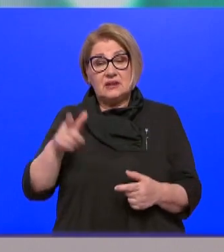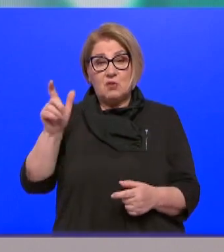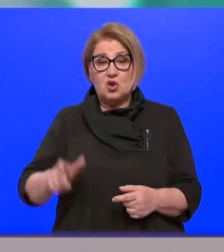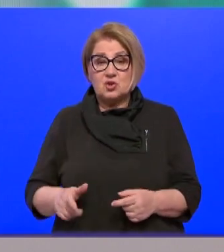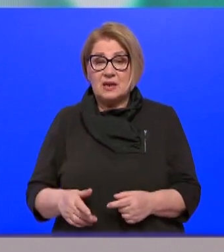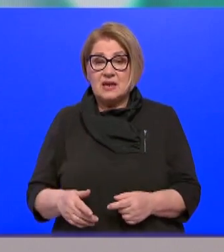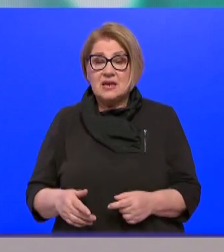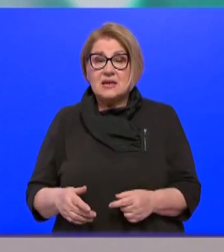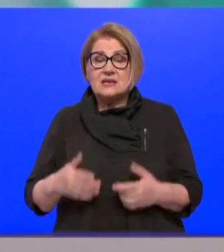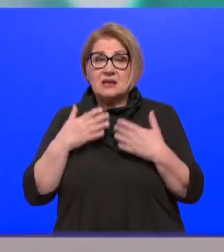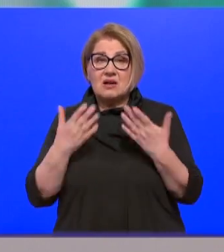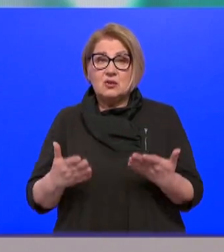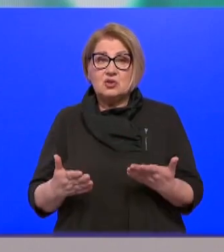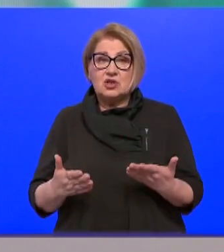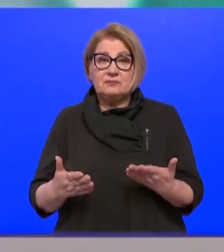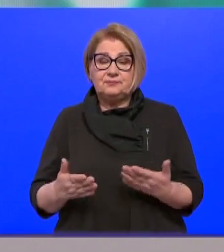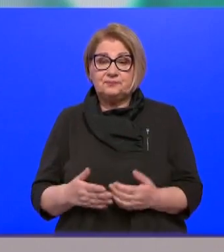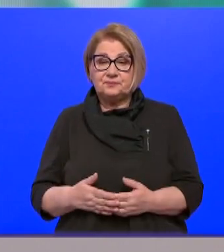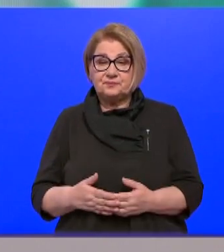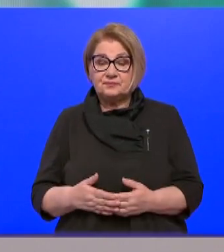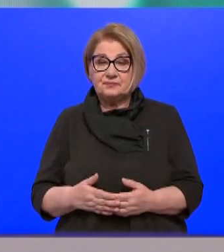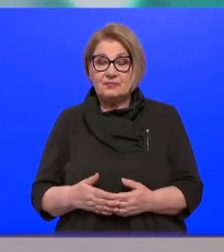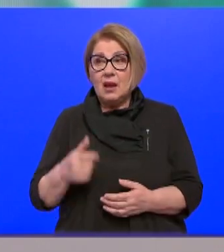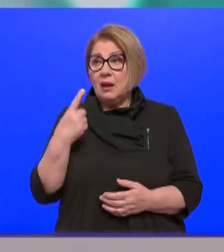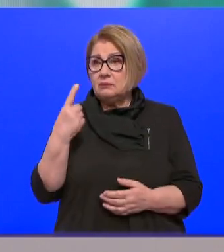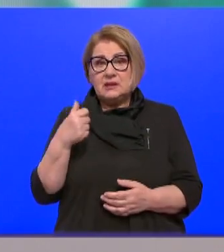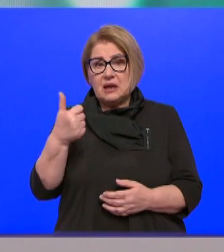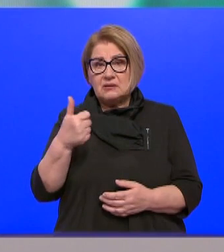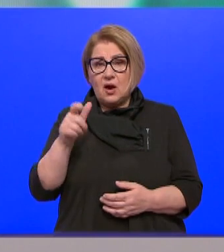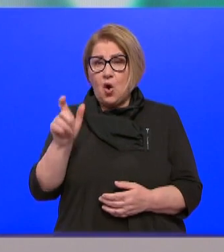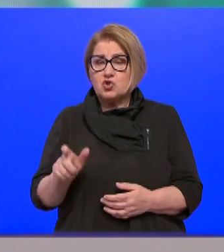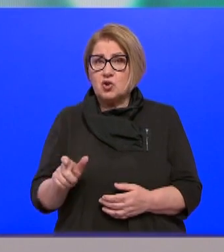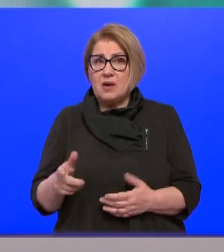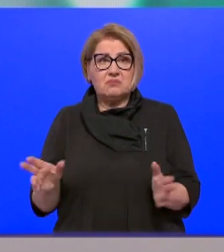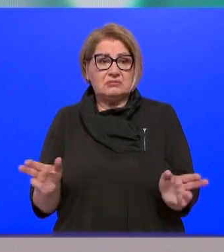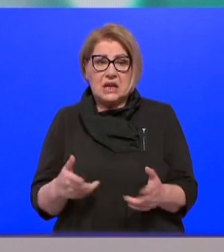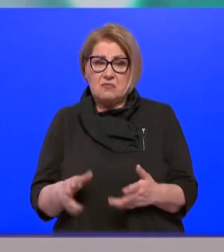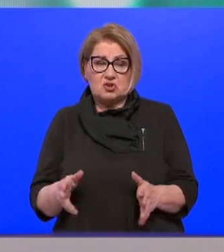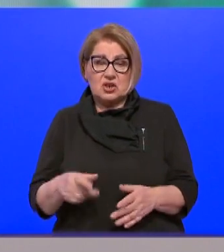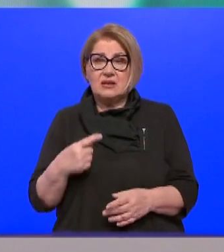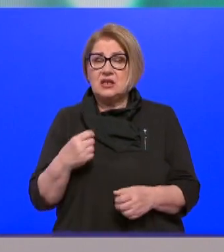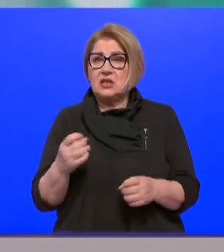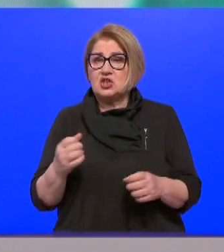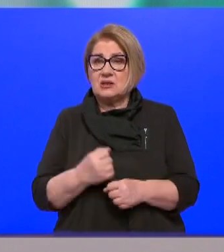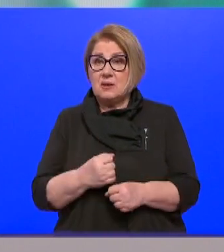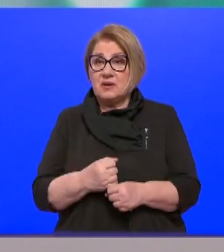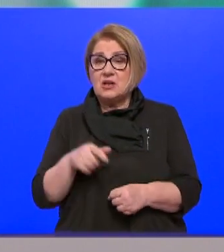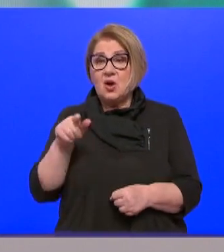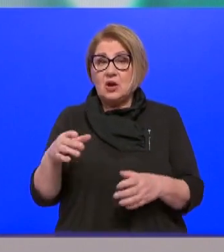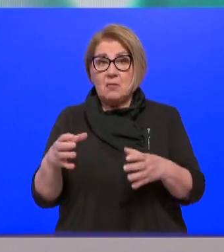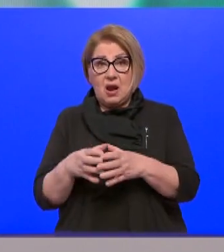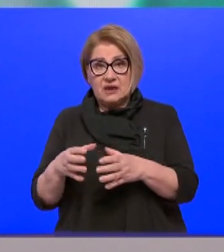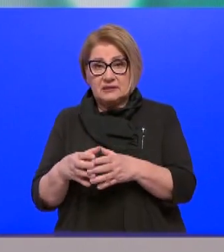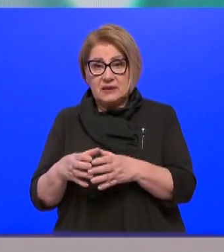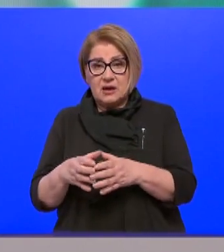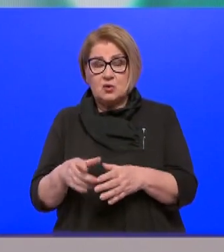Zahvaljujući entuzijazmu, sam čovjek nikad ne može ništa napraviti. Ja nikad kao logopeda nisam imala tim u kojem sam radila, koji je bio